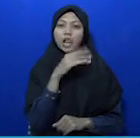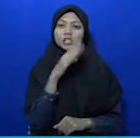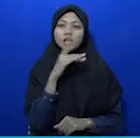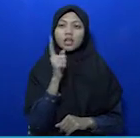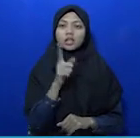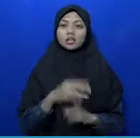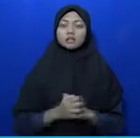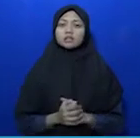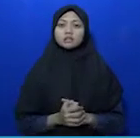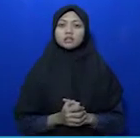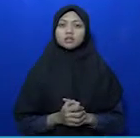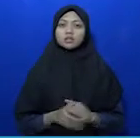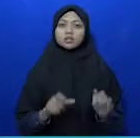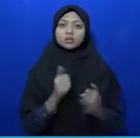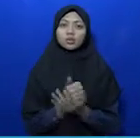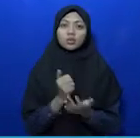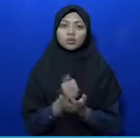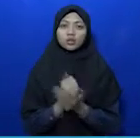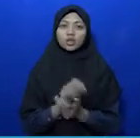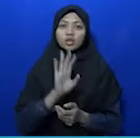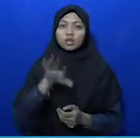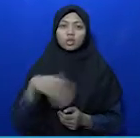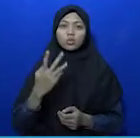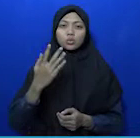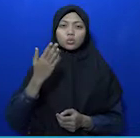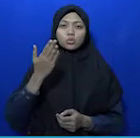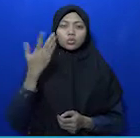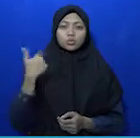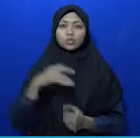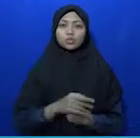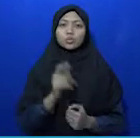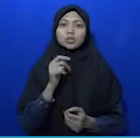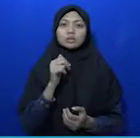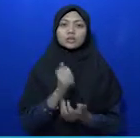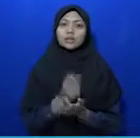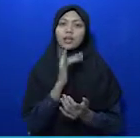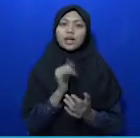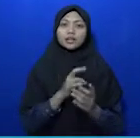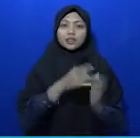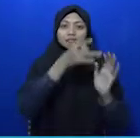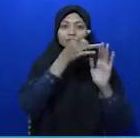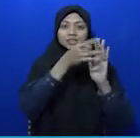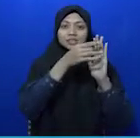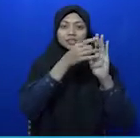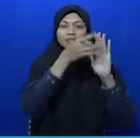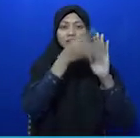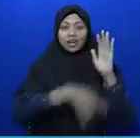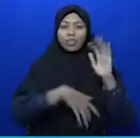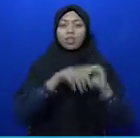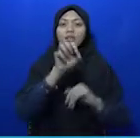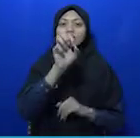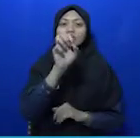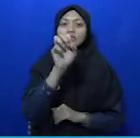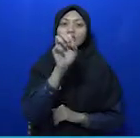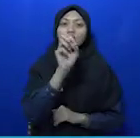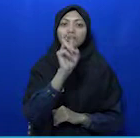Jadi mestinya pada saat itu Freeport akan menawarkan saham pada mereka 20% sesuai dengan kesepakatan yang supaya tahun